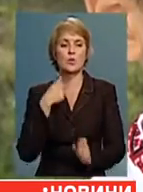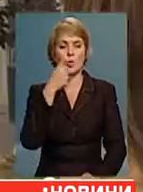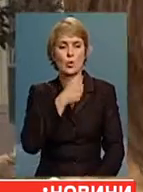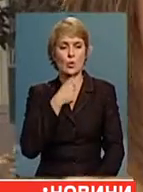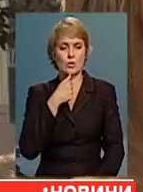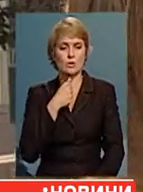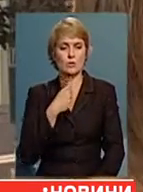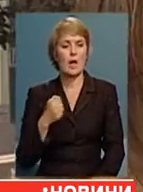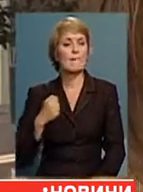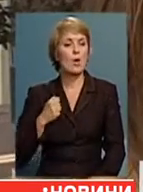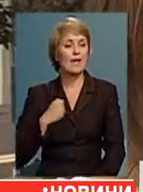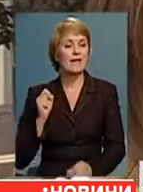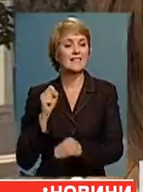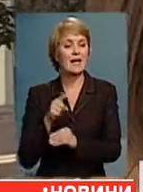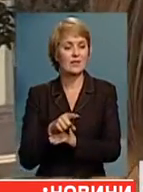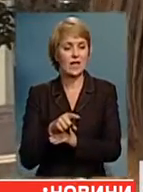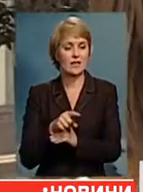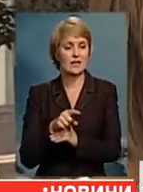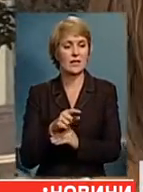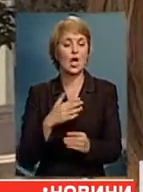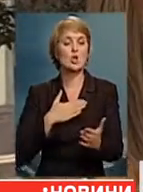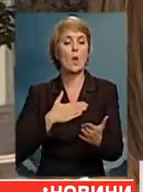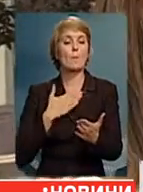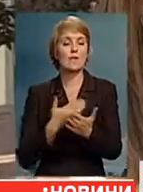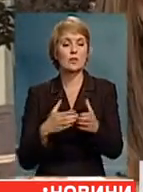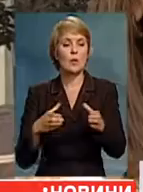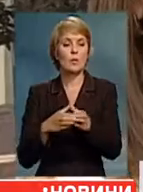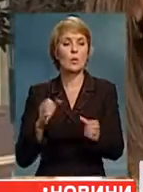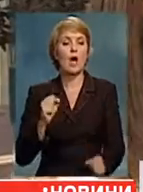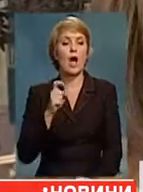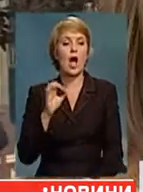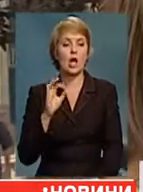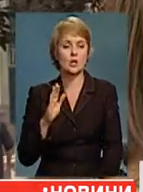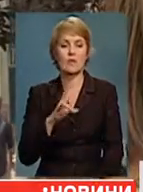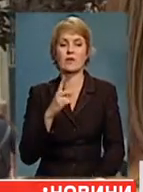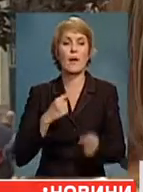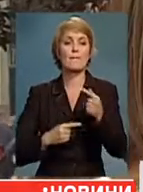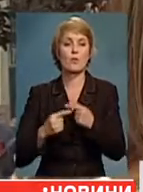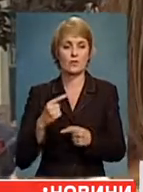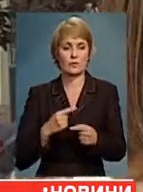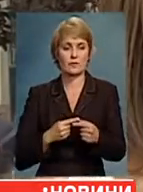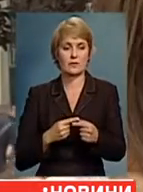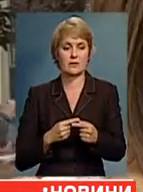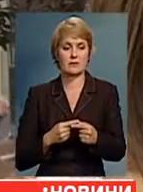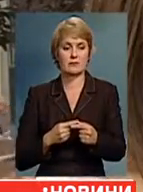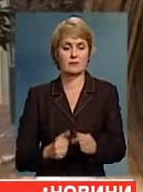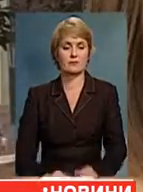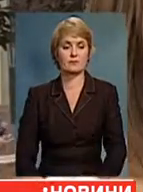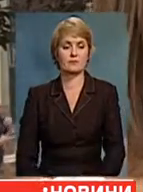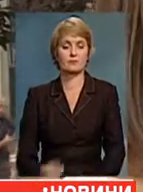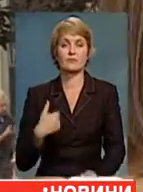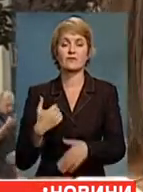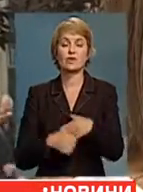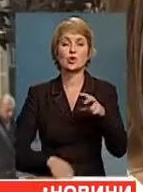році. Бойове завдання, він доброволець полку Азов, і не повернувся з нього. І ми